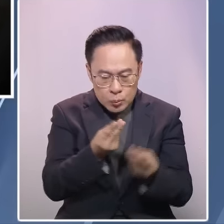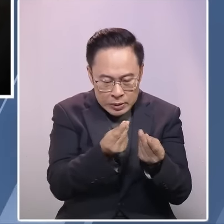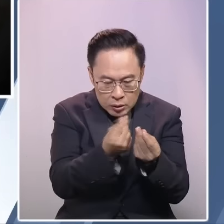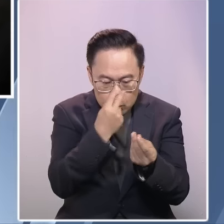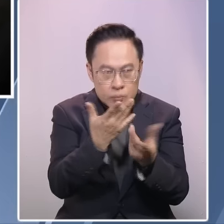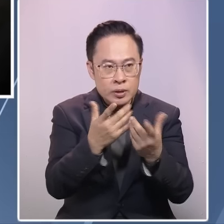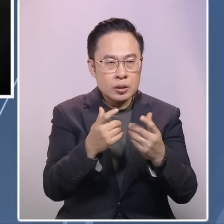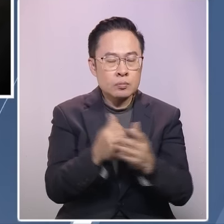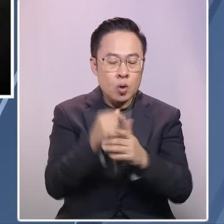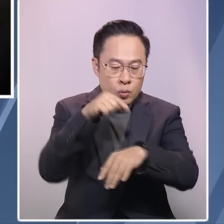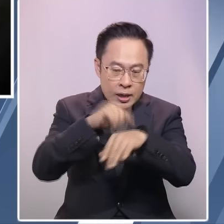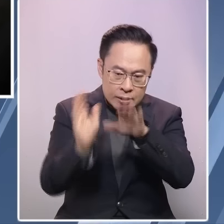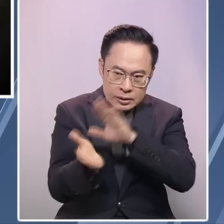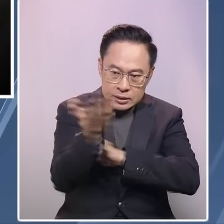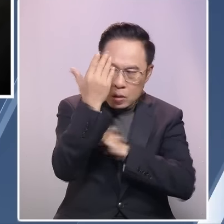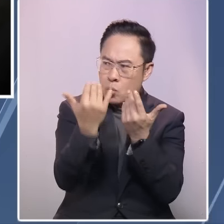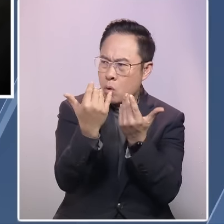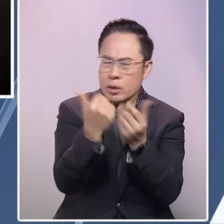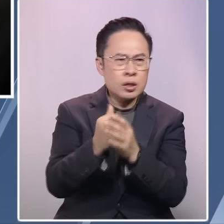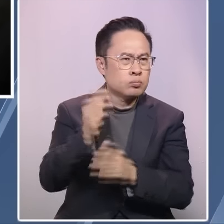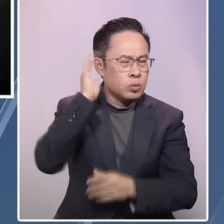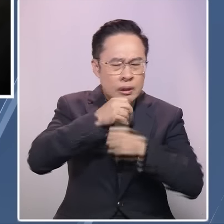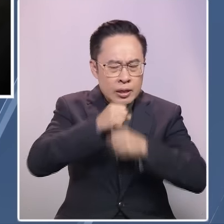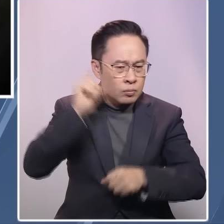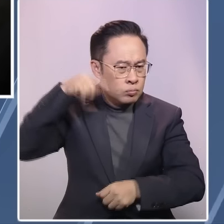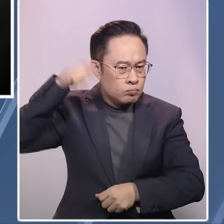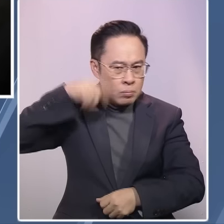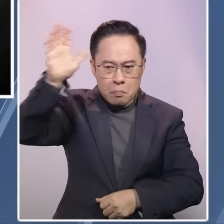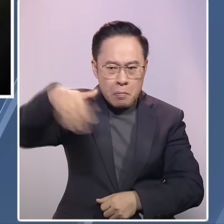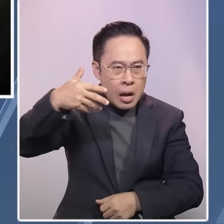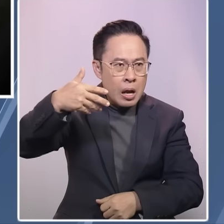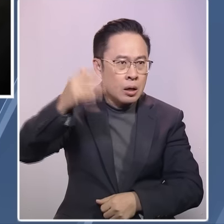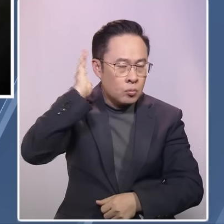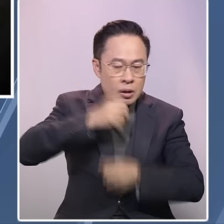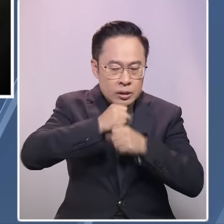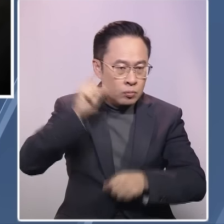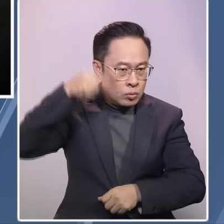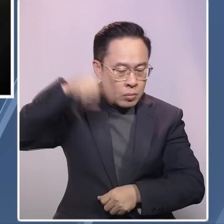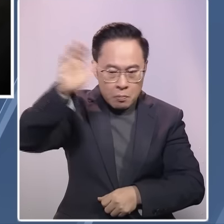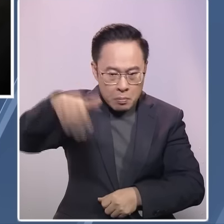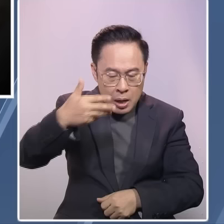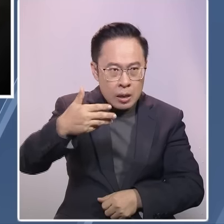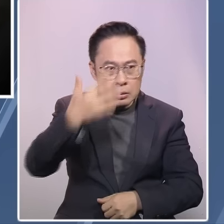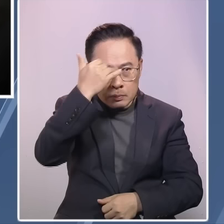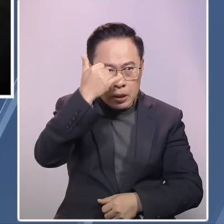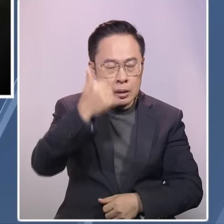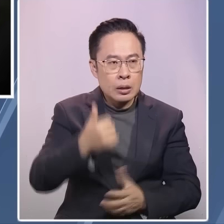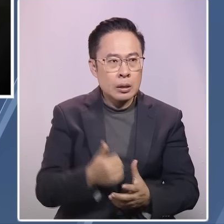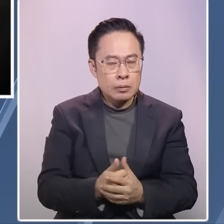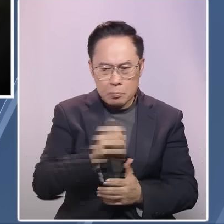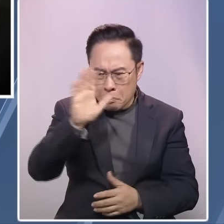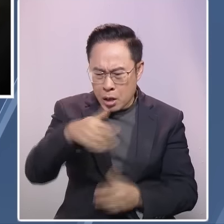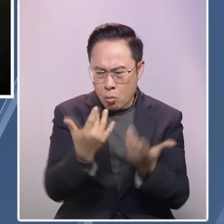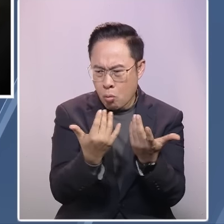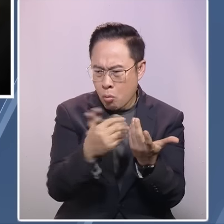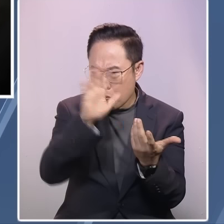ถ้วนวันรุ่งเช้าต่อมาก็ตั้งหน้าตั้งตารอเลยว่าผู้ชายคนนี้ที่จะมาซื้อที่ของคุณยายเนี่ยอ้าเมื่อ